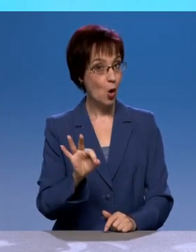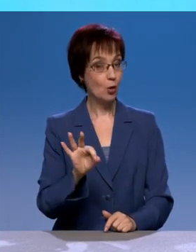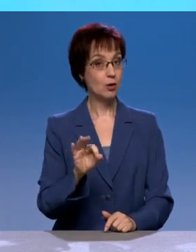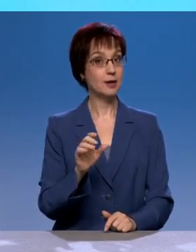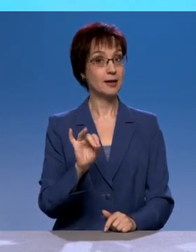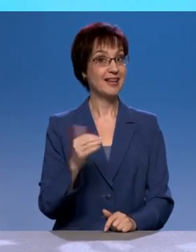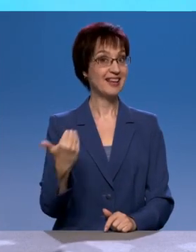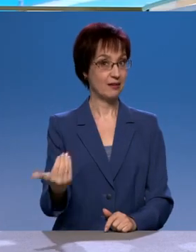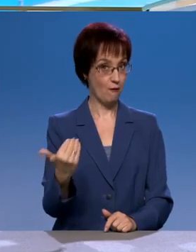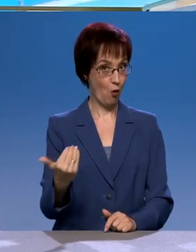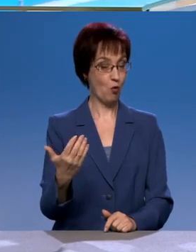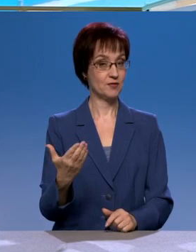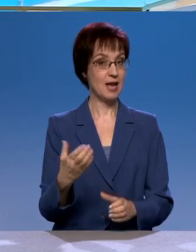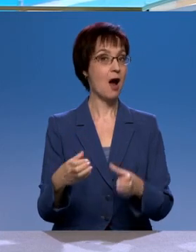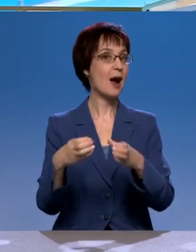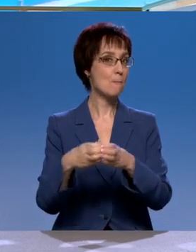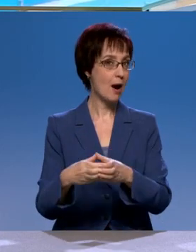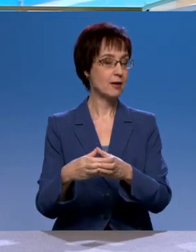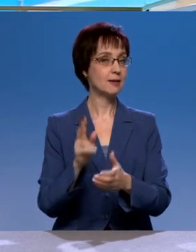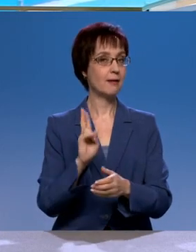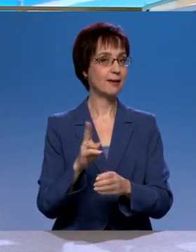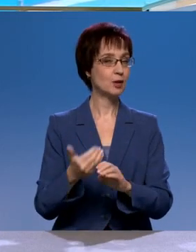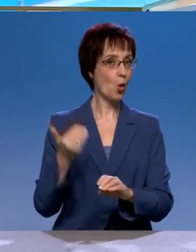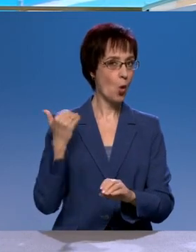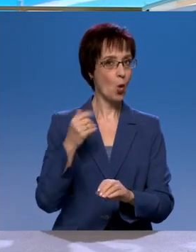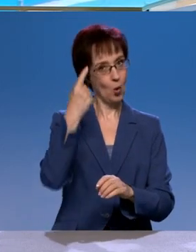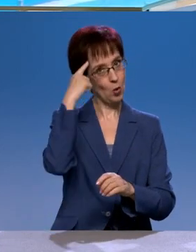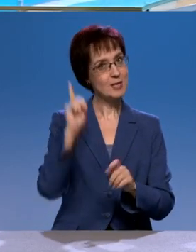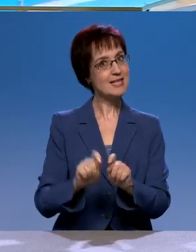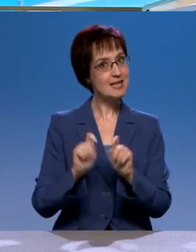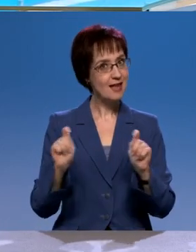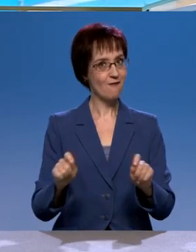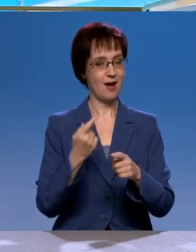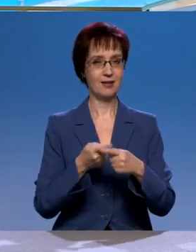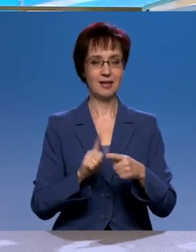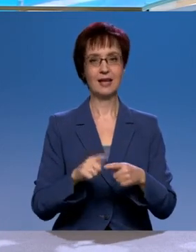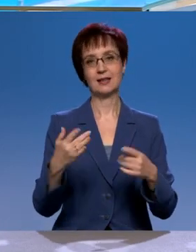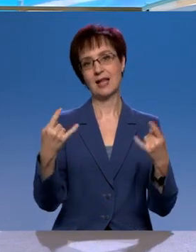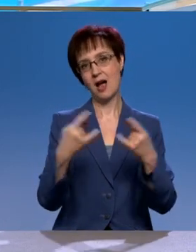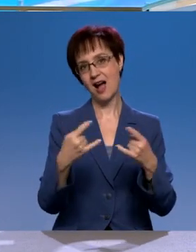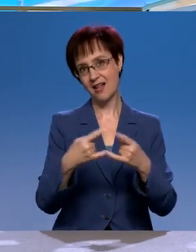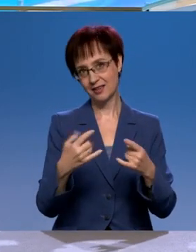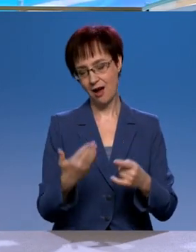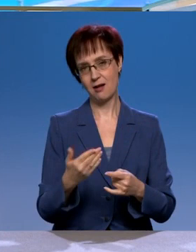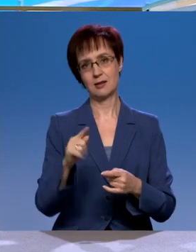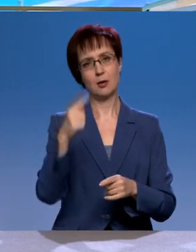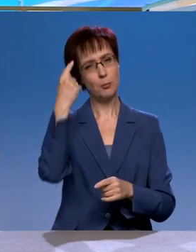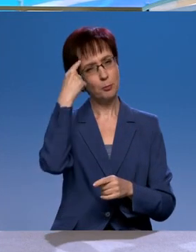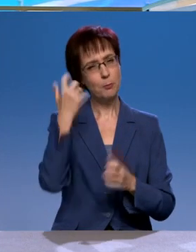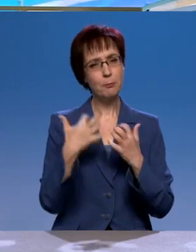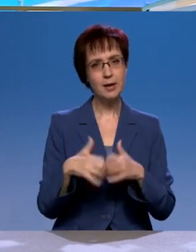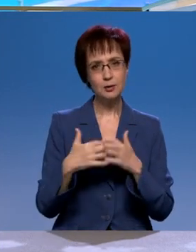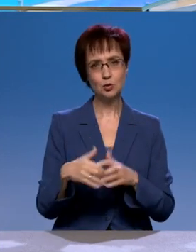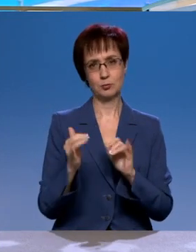компания, все, кто создавали этот канал, продумали для регионов, для